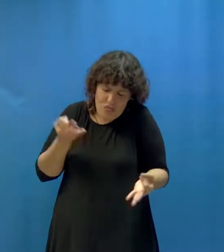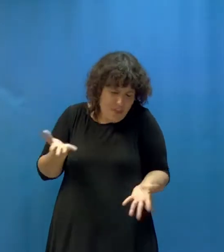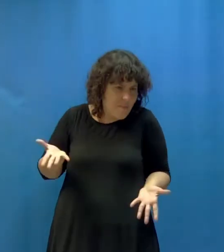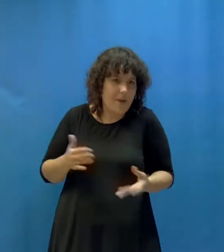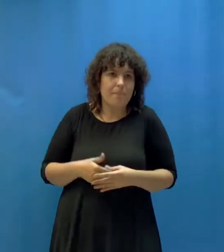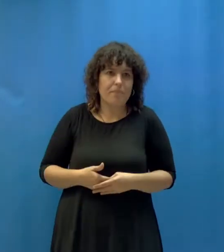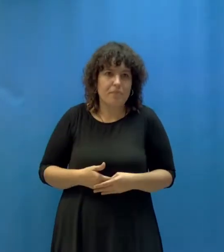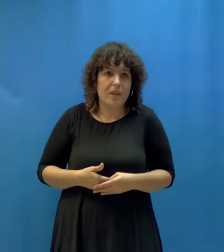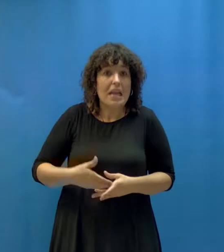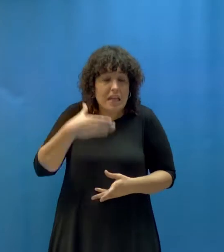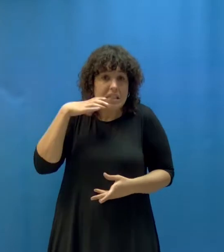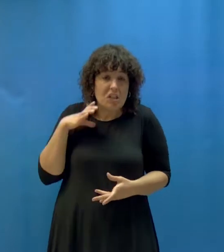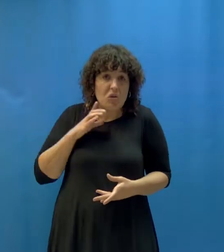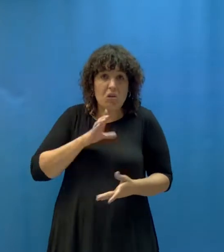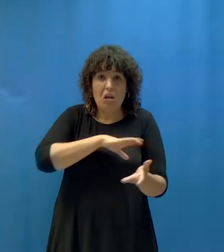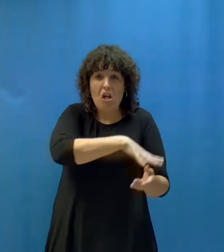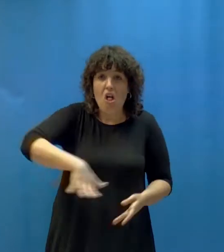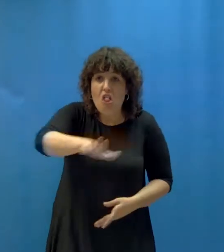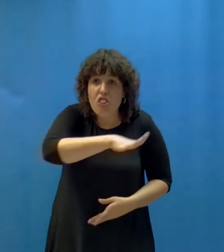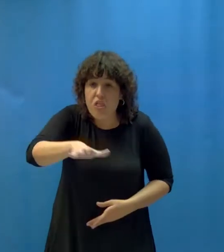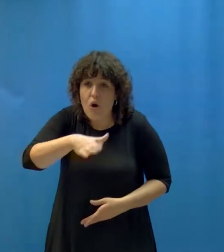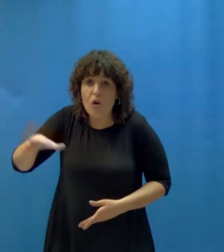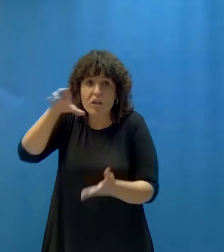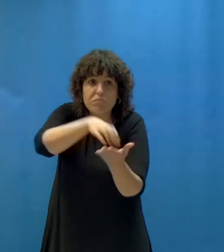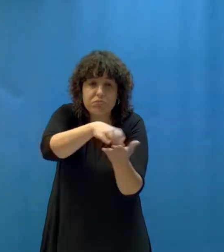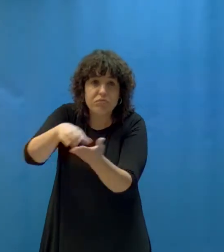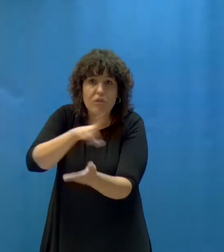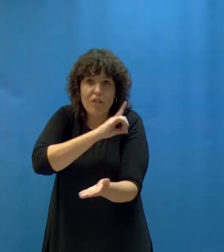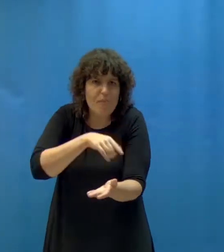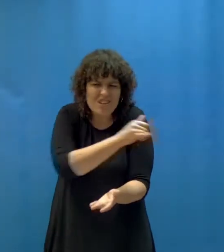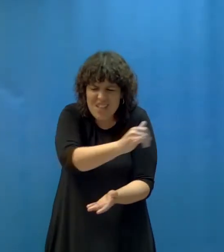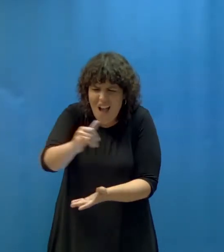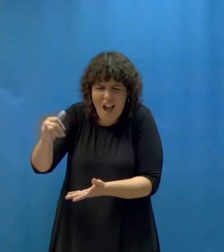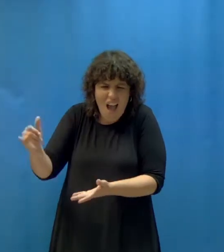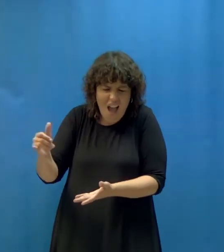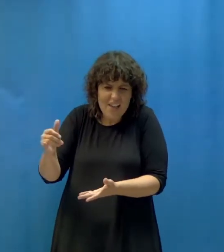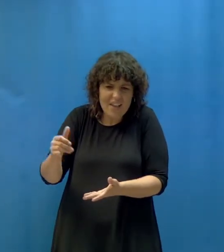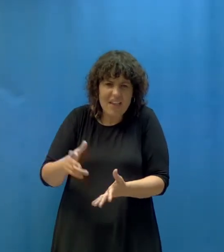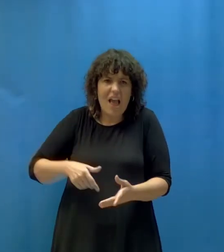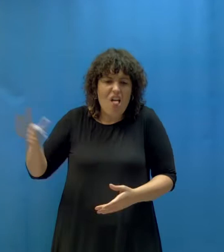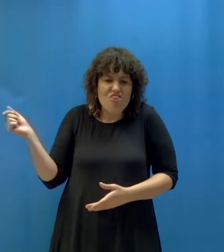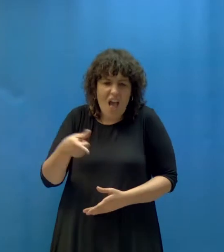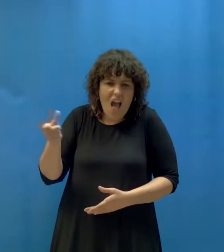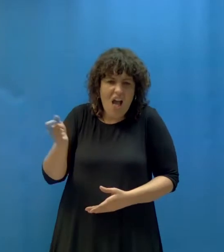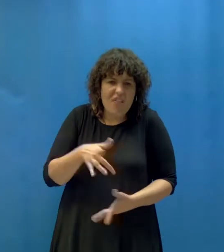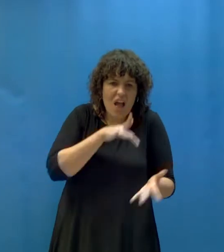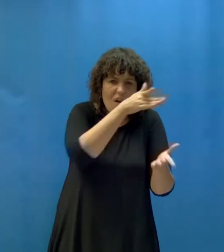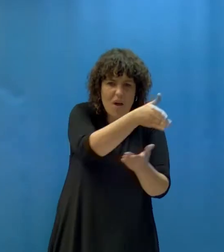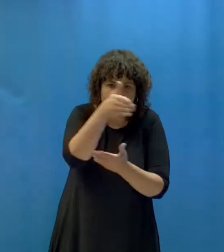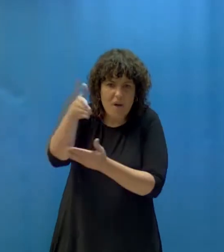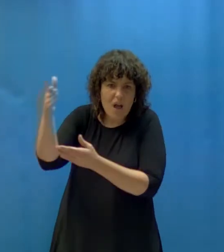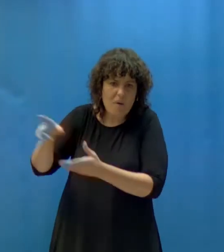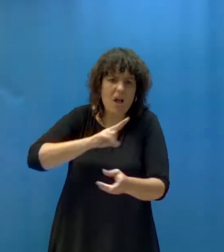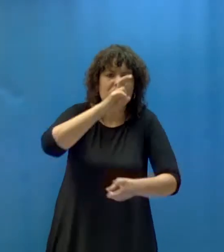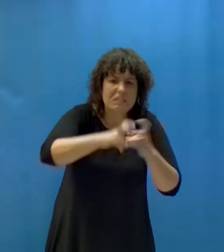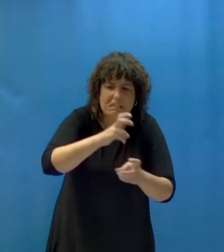amb nombroses instal·lacions esportives que a poc, cert, legislatura a legislatura s'han anat construint infraestructures i equipaments esportius, alguns,